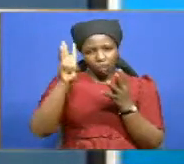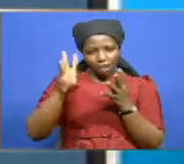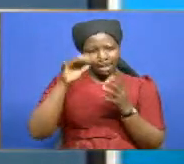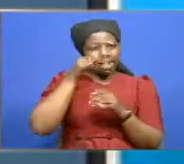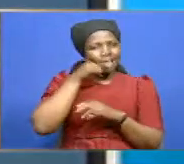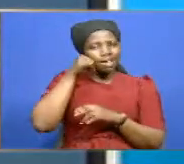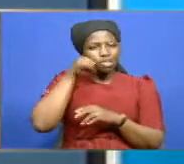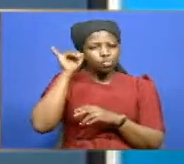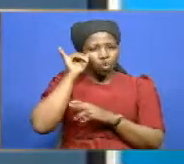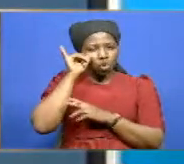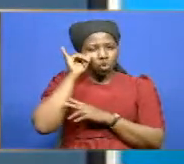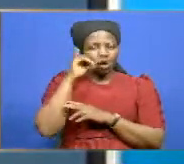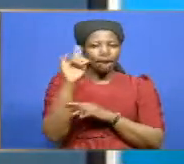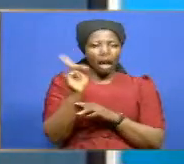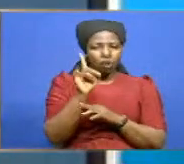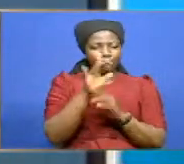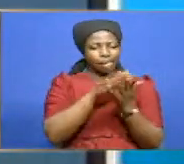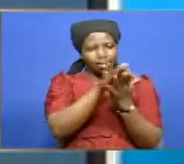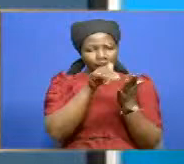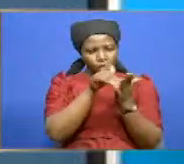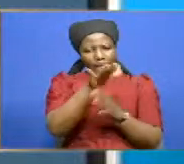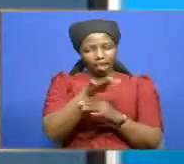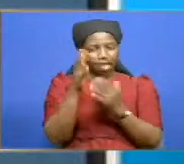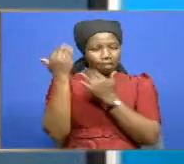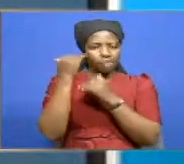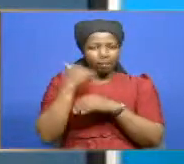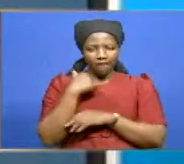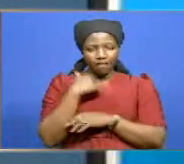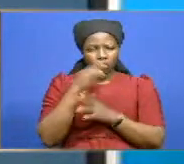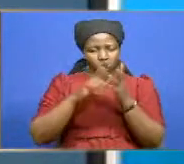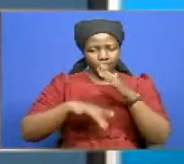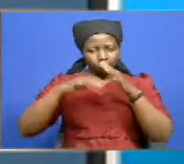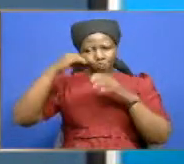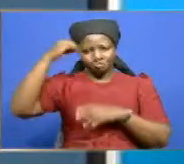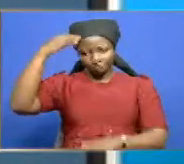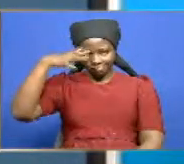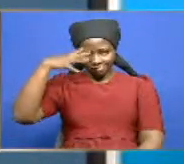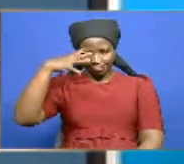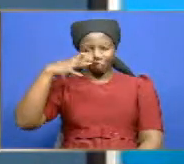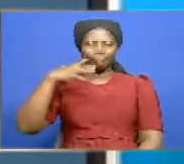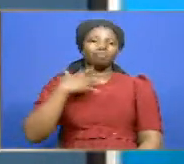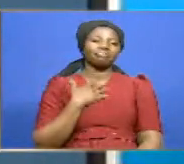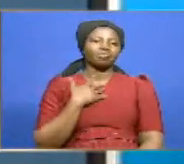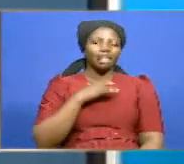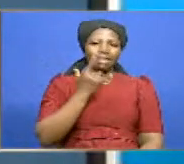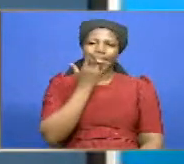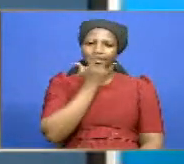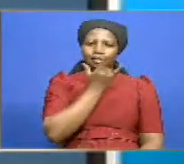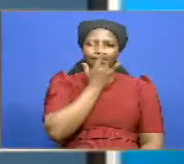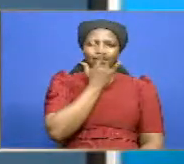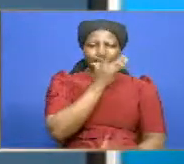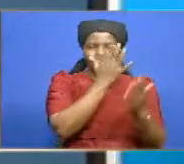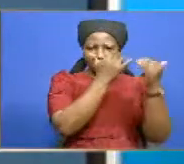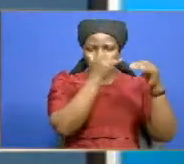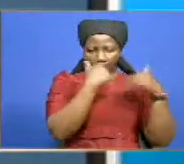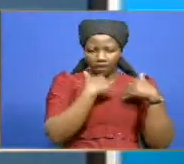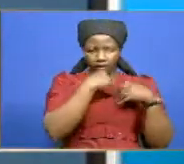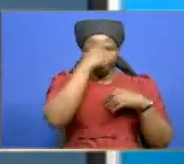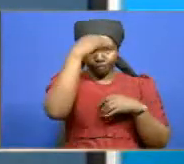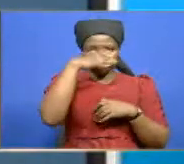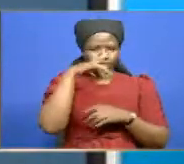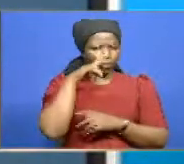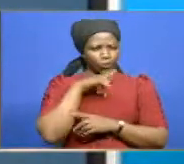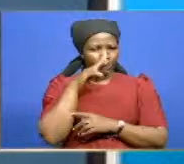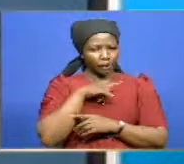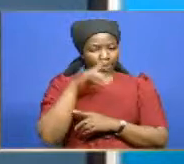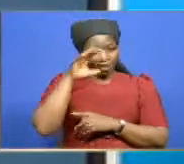ya Nairobi na maeneo ya kati kunatarajiwa kuna vipindi vya jua. Maeneo ya Nyanza kunatarajiwa kuwa na hali ya jua kali. Mwambao